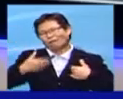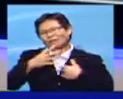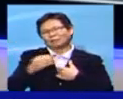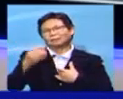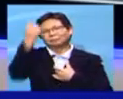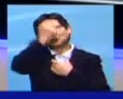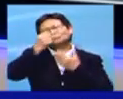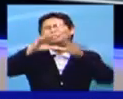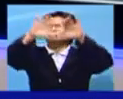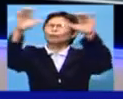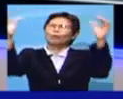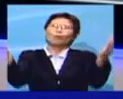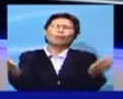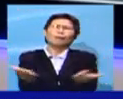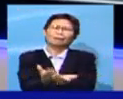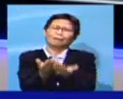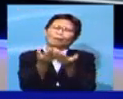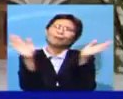bersifat